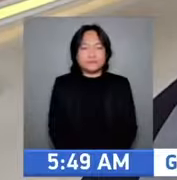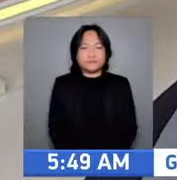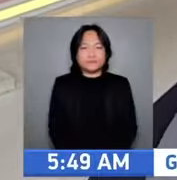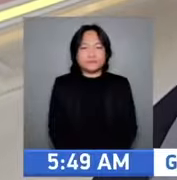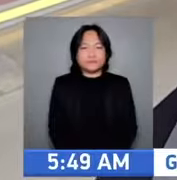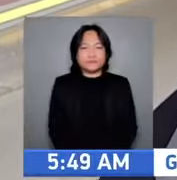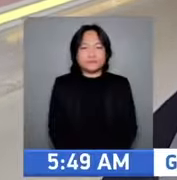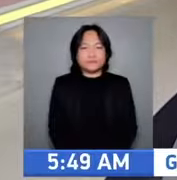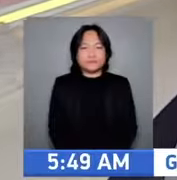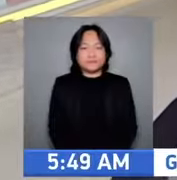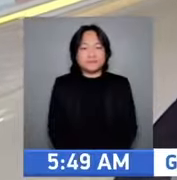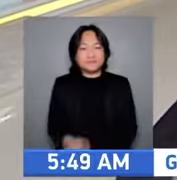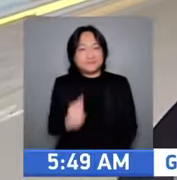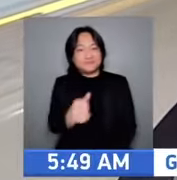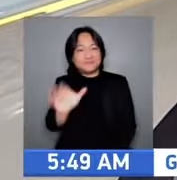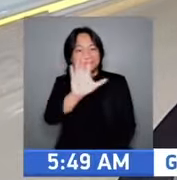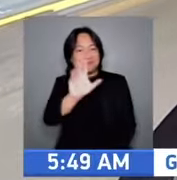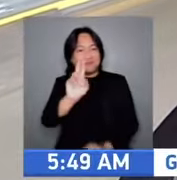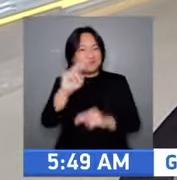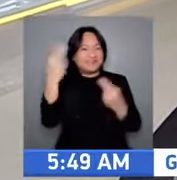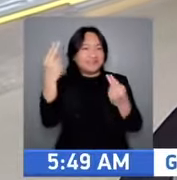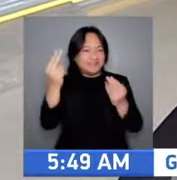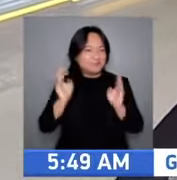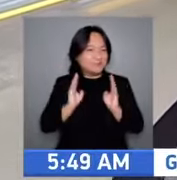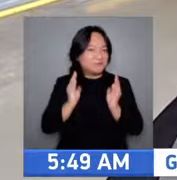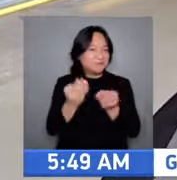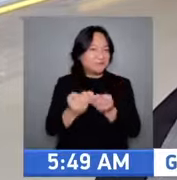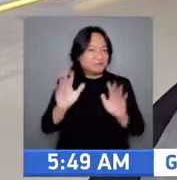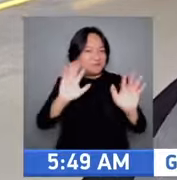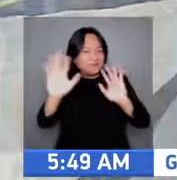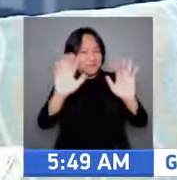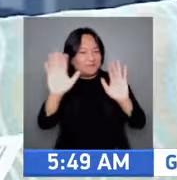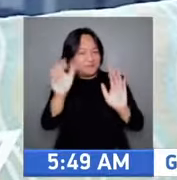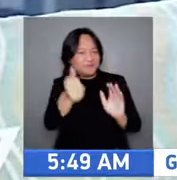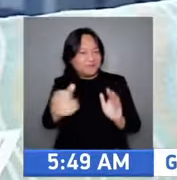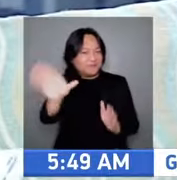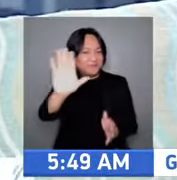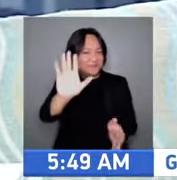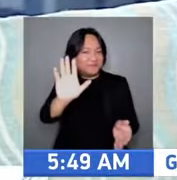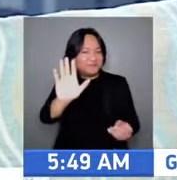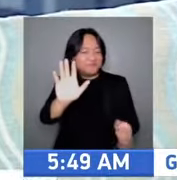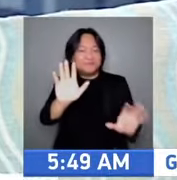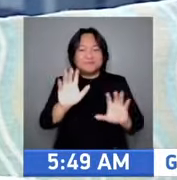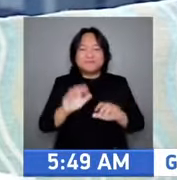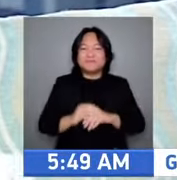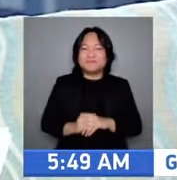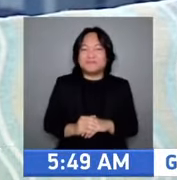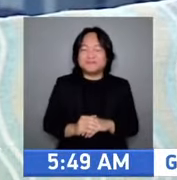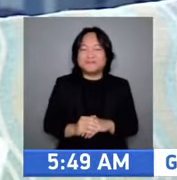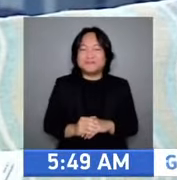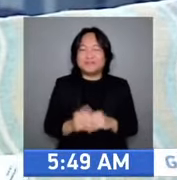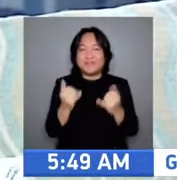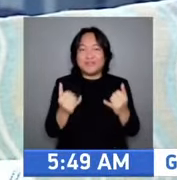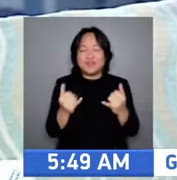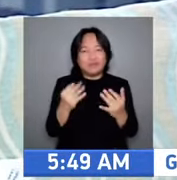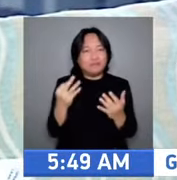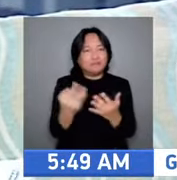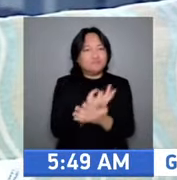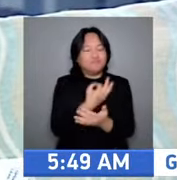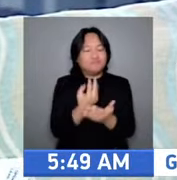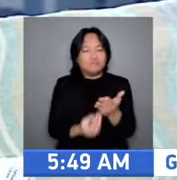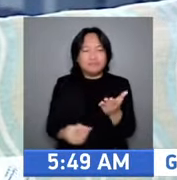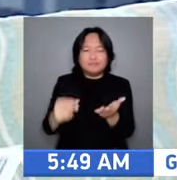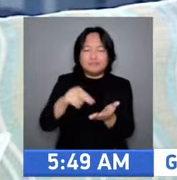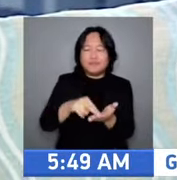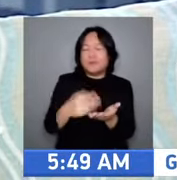Good morning, UH Barkada! Good morning! Ay, good morning din sa mga fresh pa rin pagising kahit napakainit ang panahon. Yung iba nga